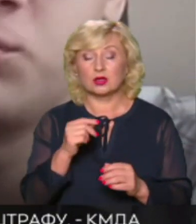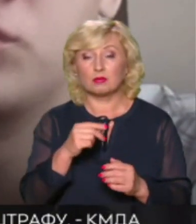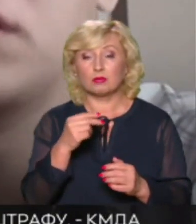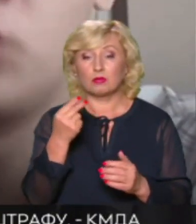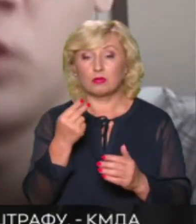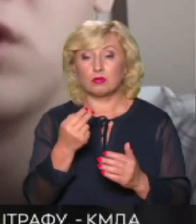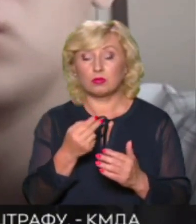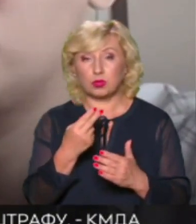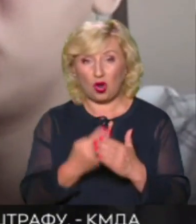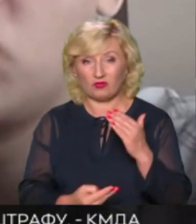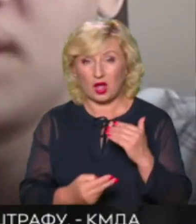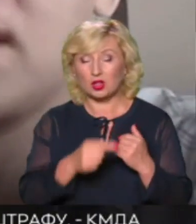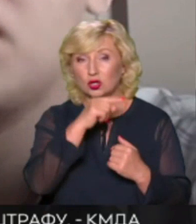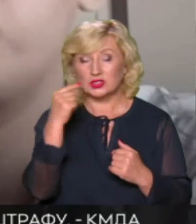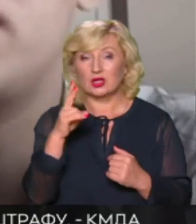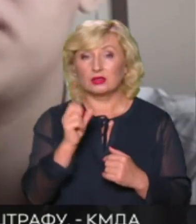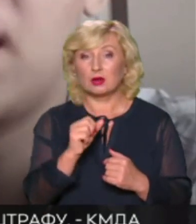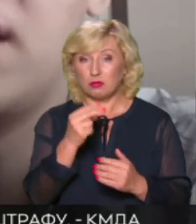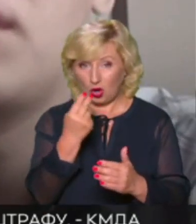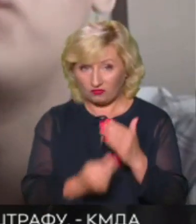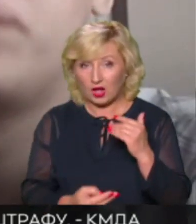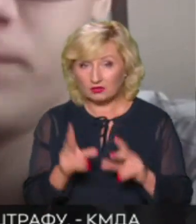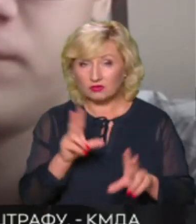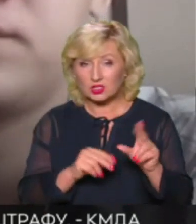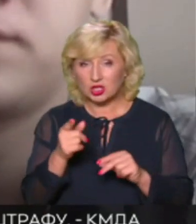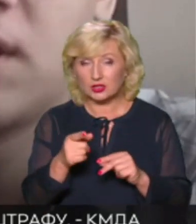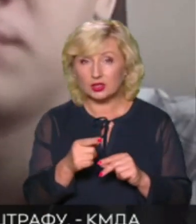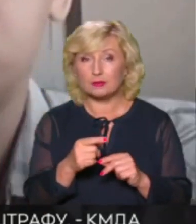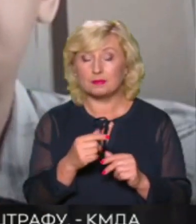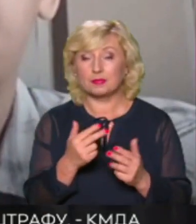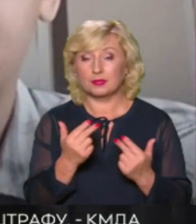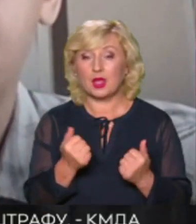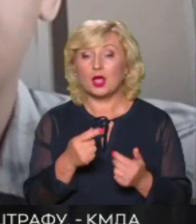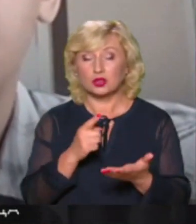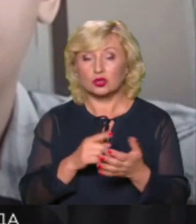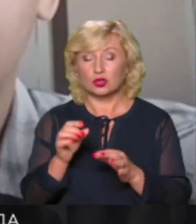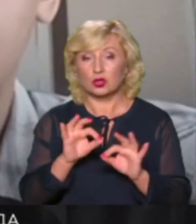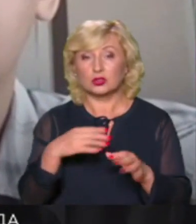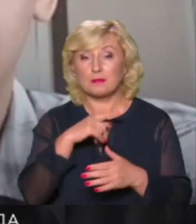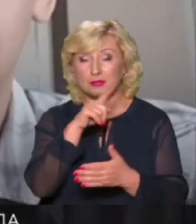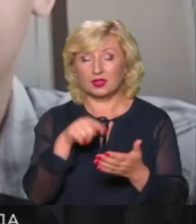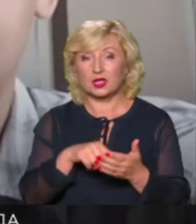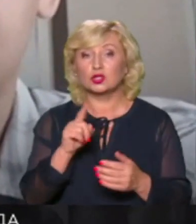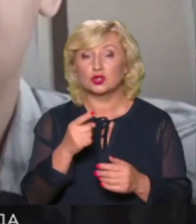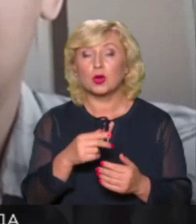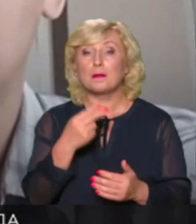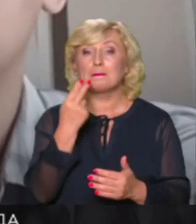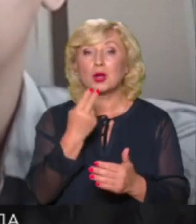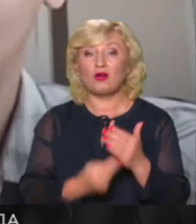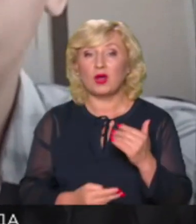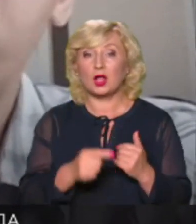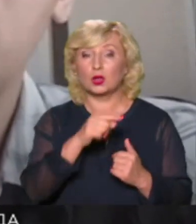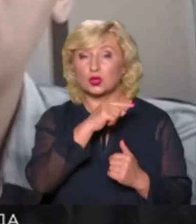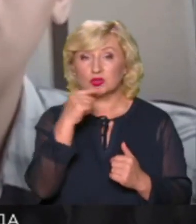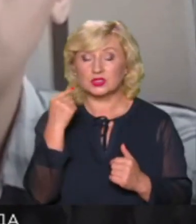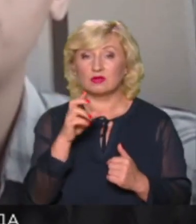вже був давно, тому що... Провал ви вважаєте? Ну добре, зараз докажіть, а потім я поставлю питання, чому саме провал, так? Бо